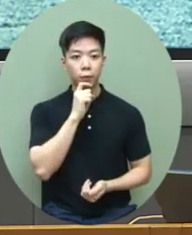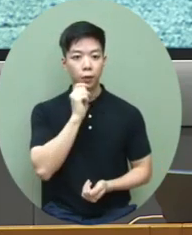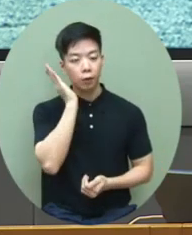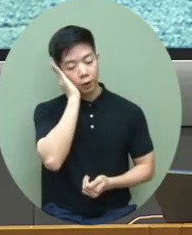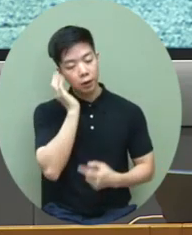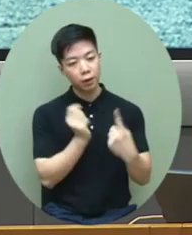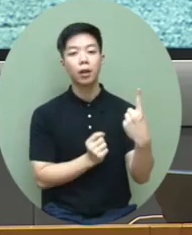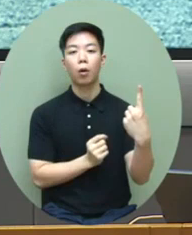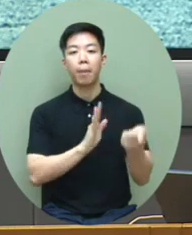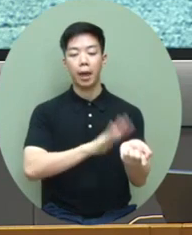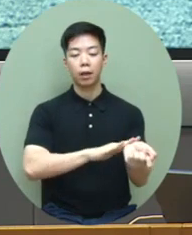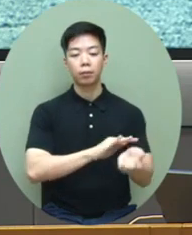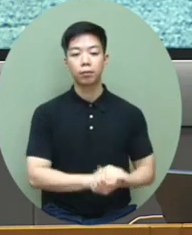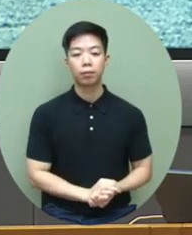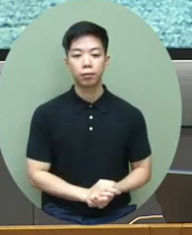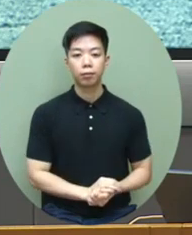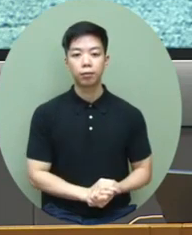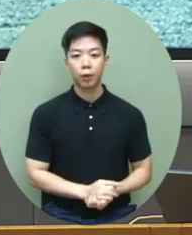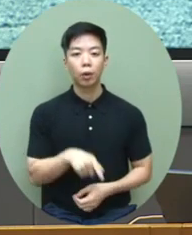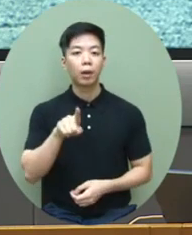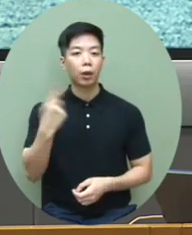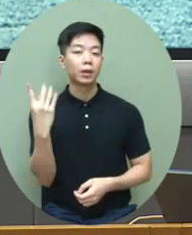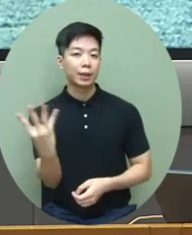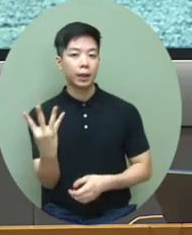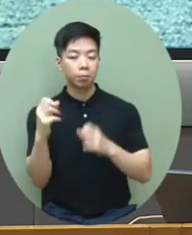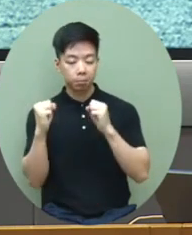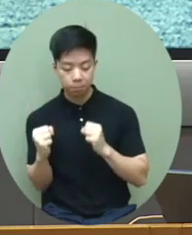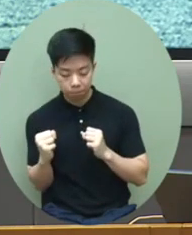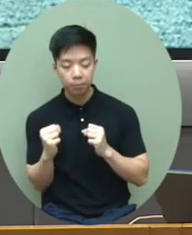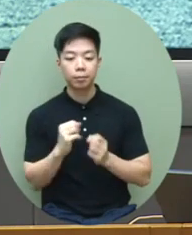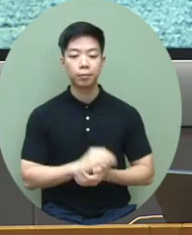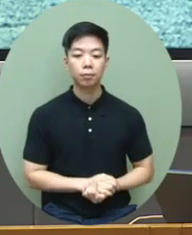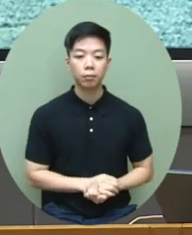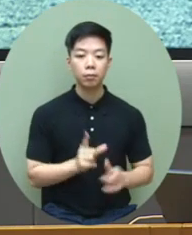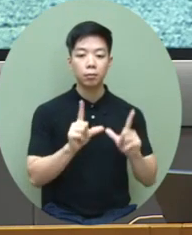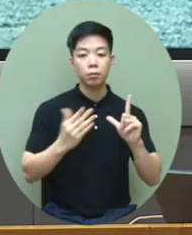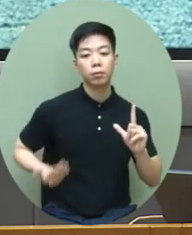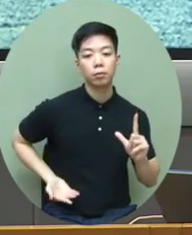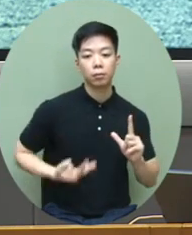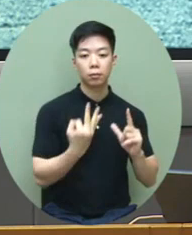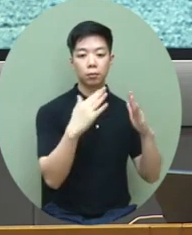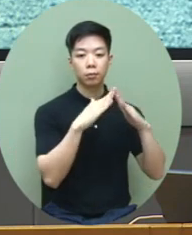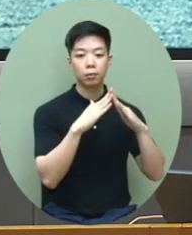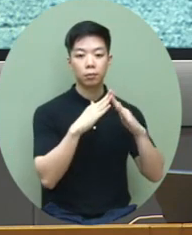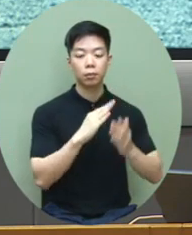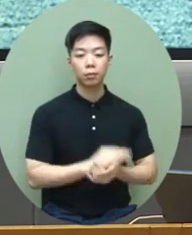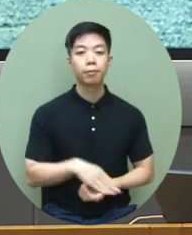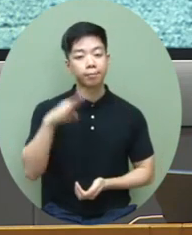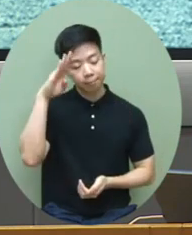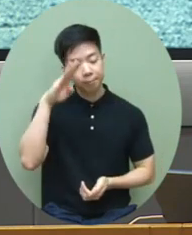確診，有4個院友需要接受檢疫。東華三院姚 ，sorry